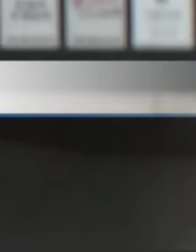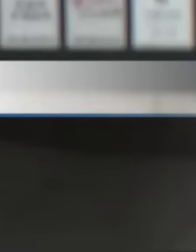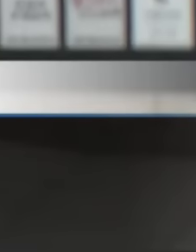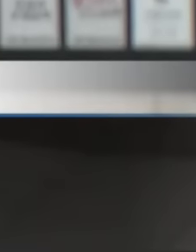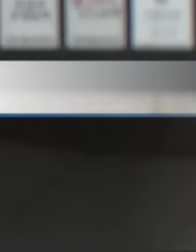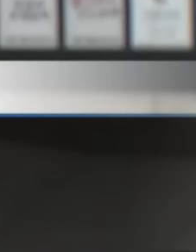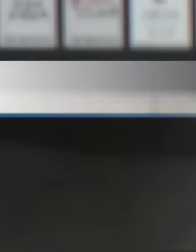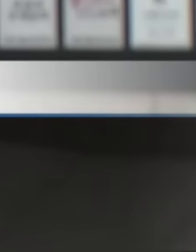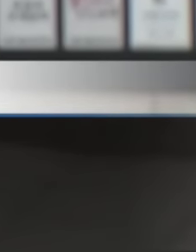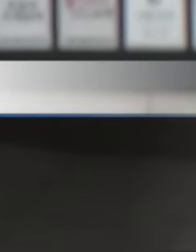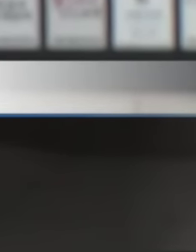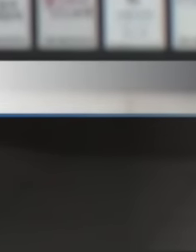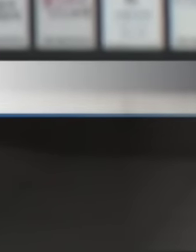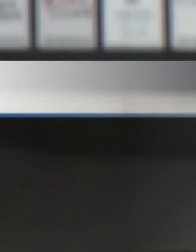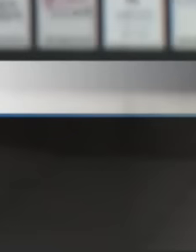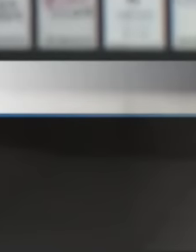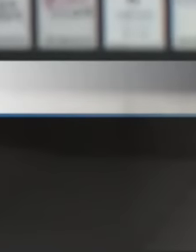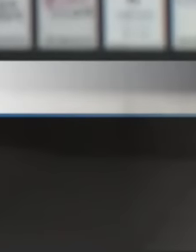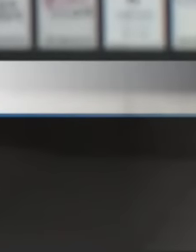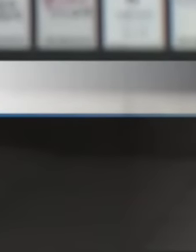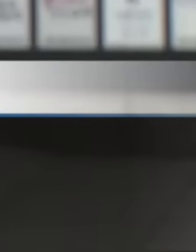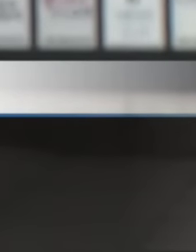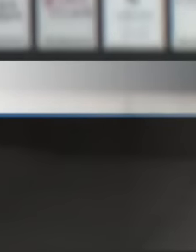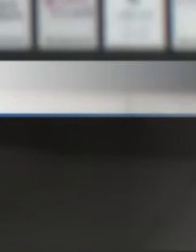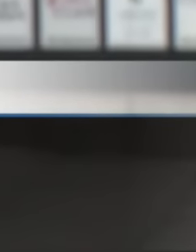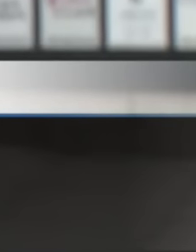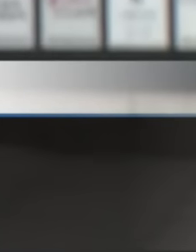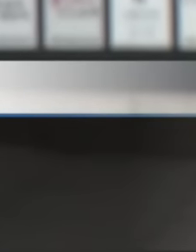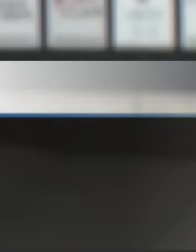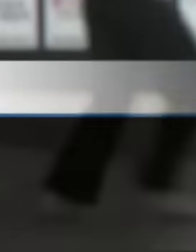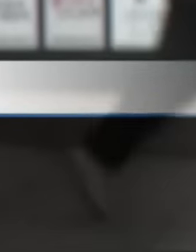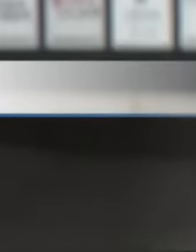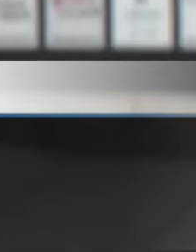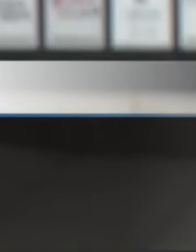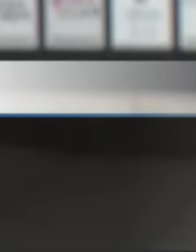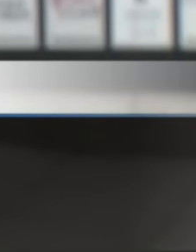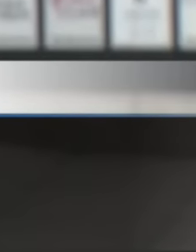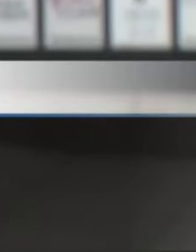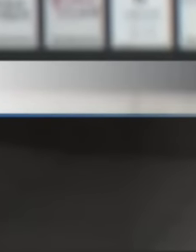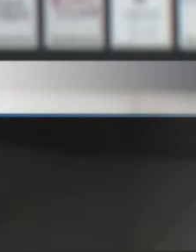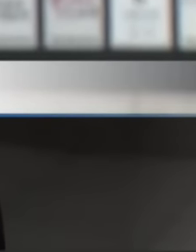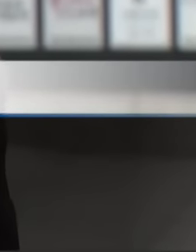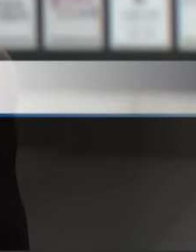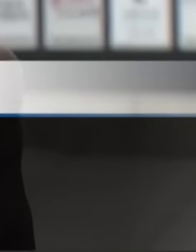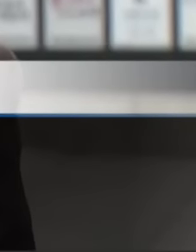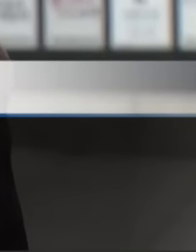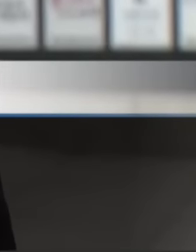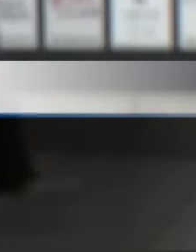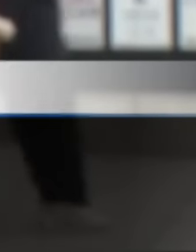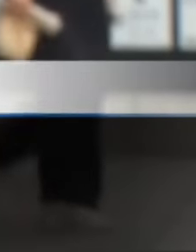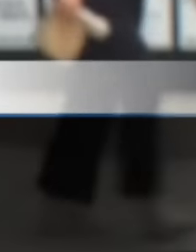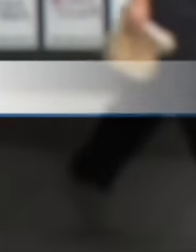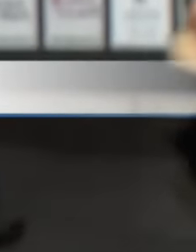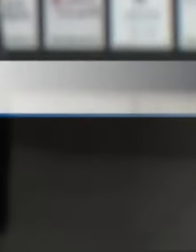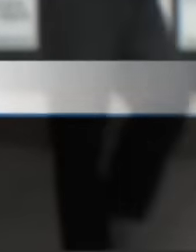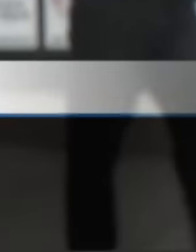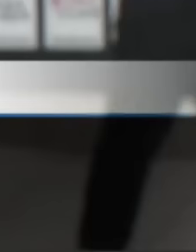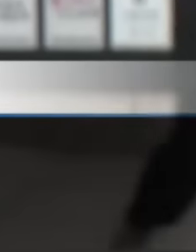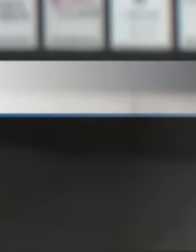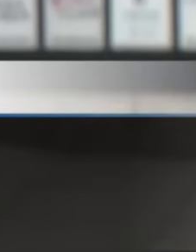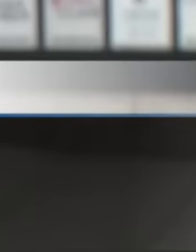정도면 권력을 동원한 무고 권력형 무고라고 생각합니다 이재명 대표가 유죄 판결을 받을 것이라는